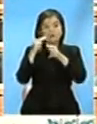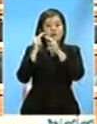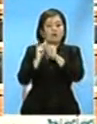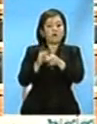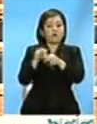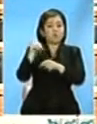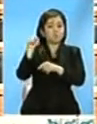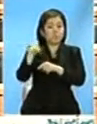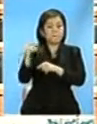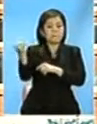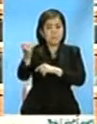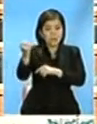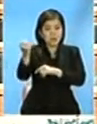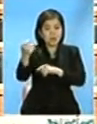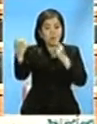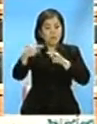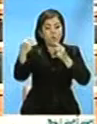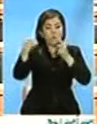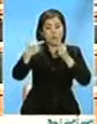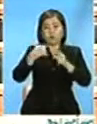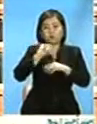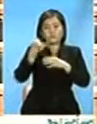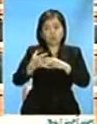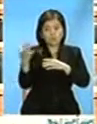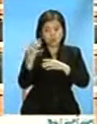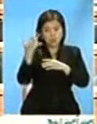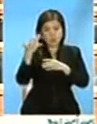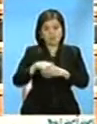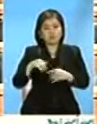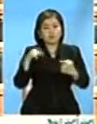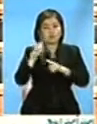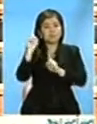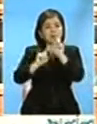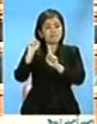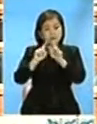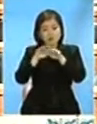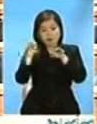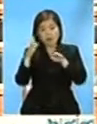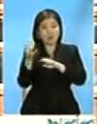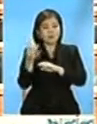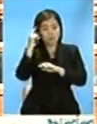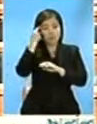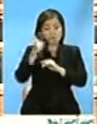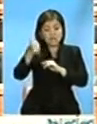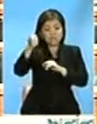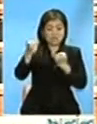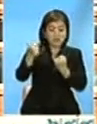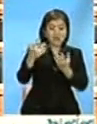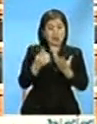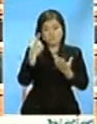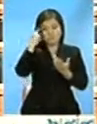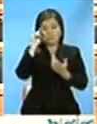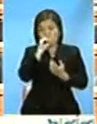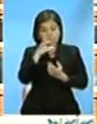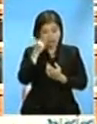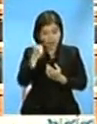ามเป็นคนชั่วไม่มีทางยุติได้เพราะว่าไม่มีเครื่องชี้วัดไม่มีเครื่องชั่งใดๆดังนั้นท่านประธาน